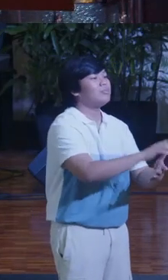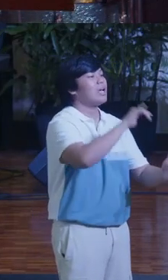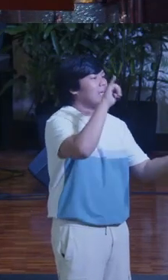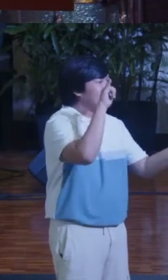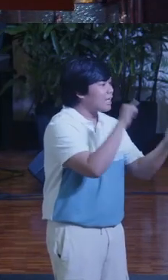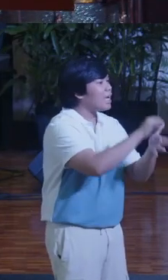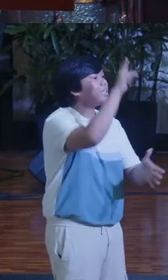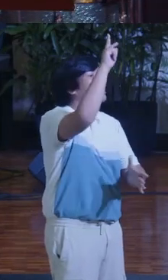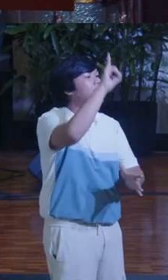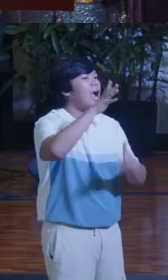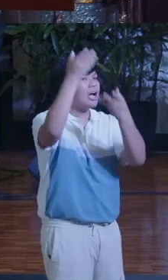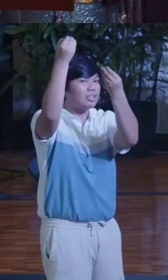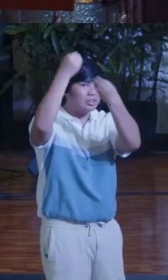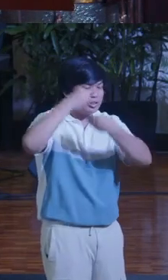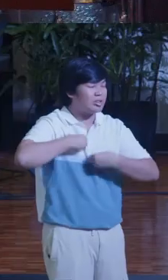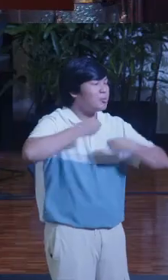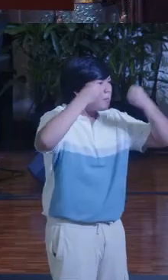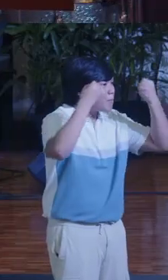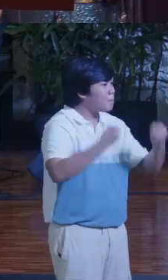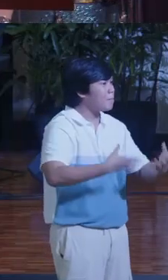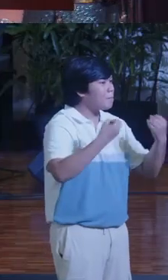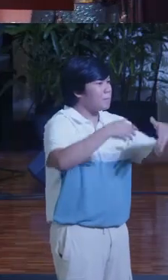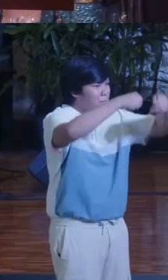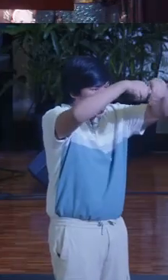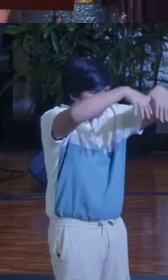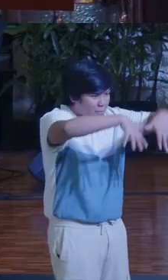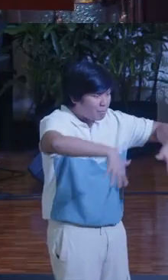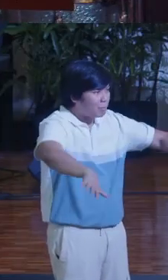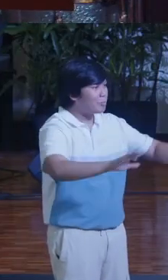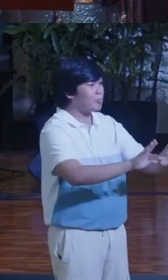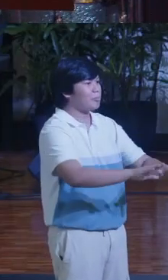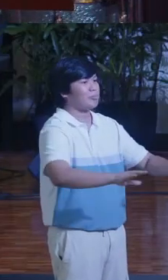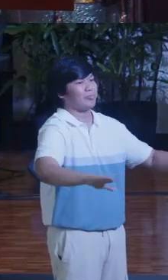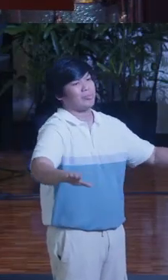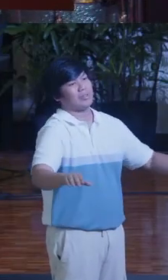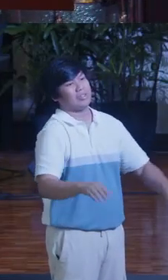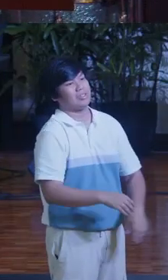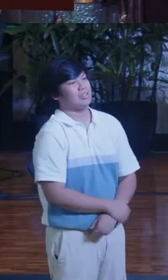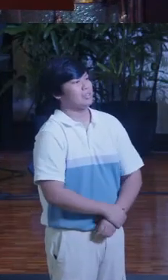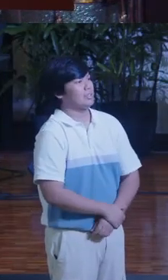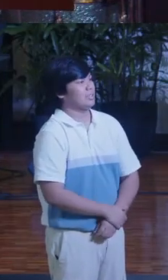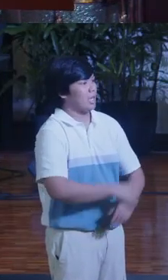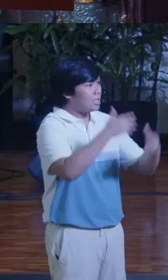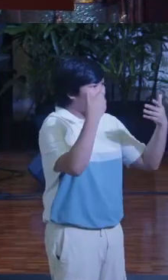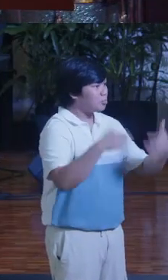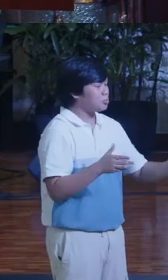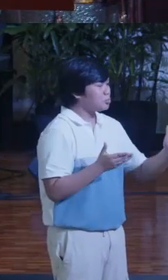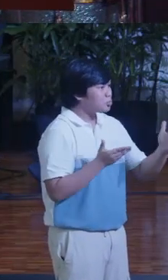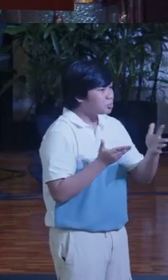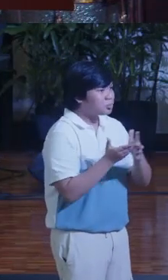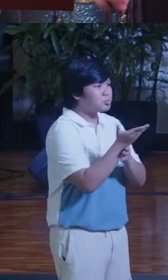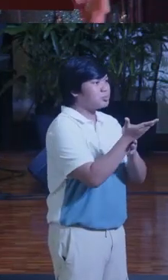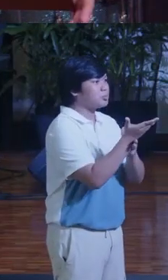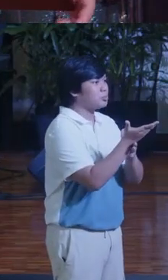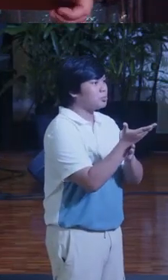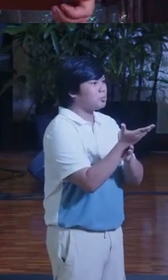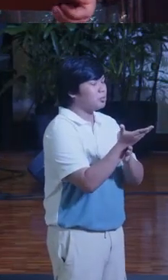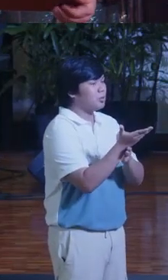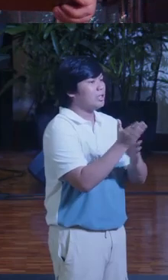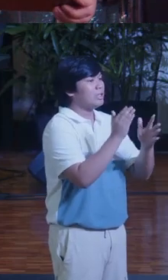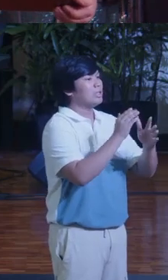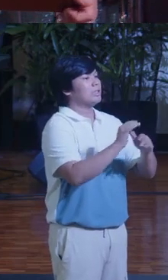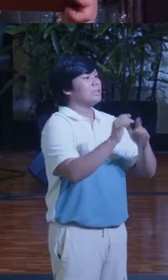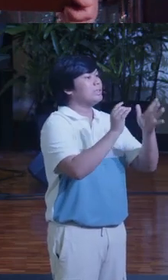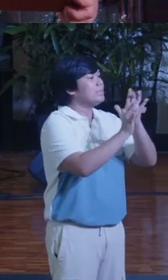special descendant niya sa pamamagitan niya ay magkakaroon ng pagpapala ang buong mundo. Alam naman natin na si